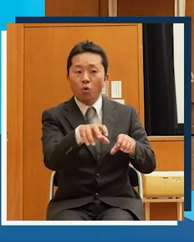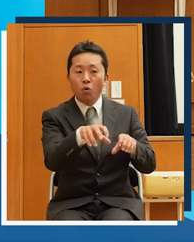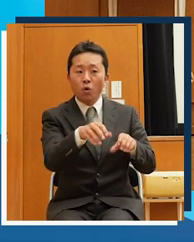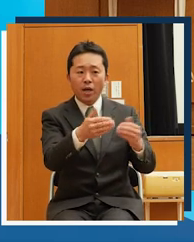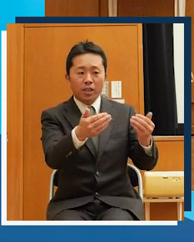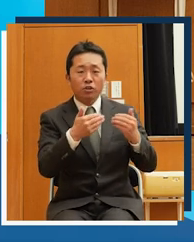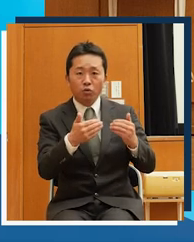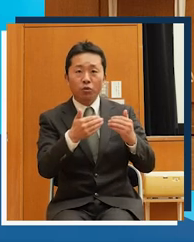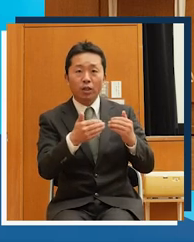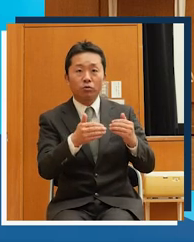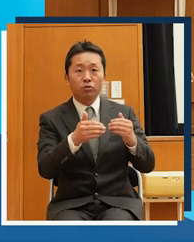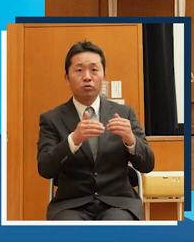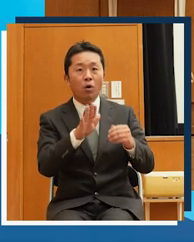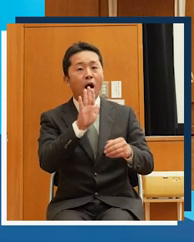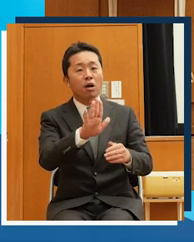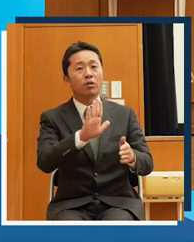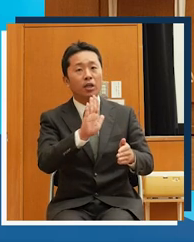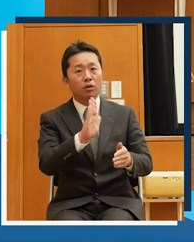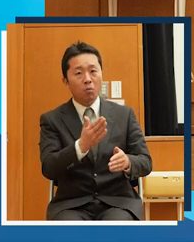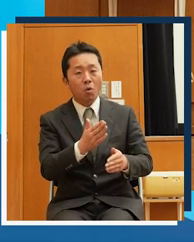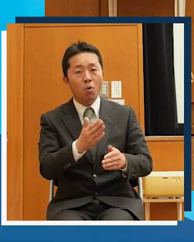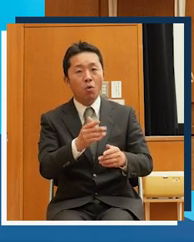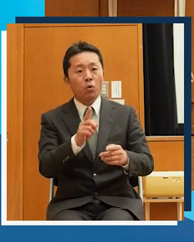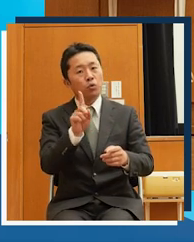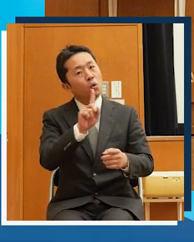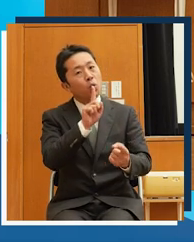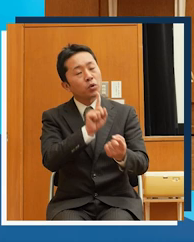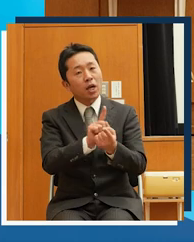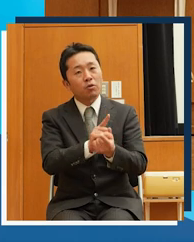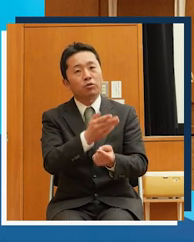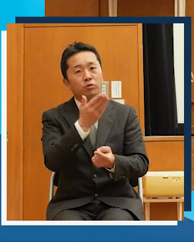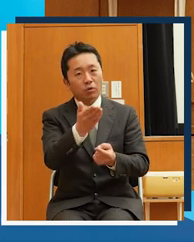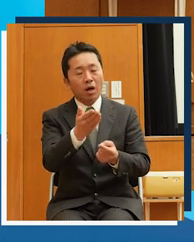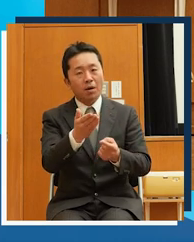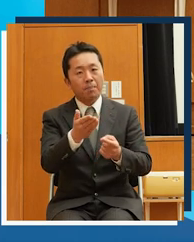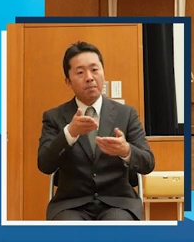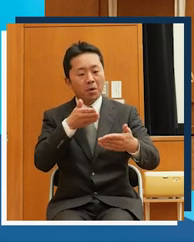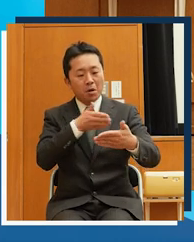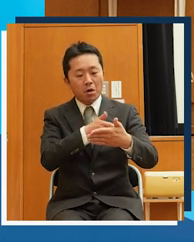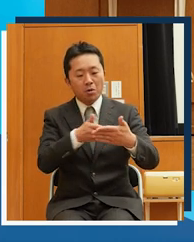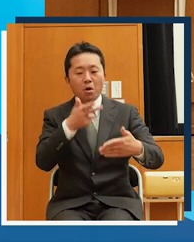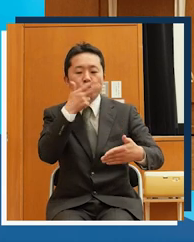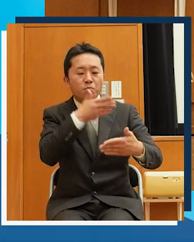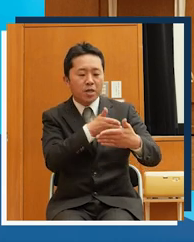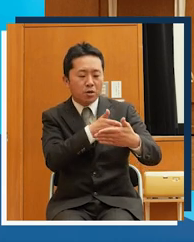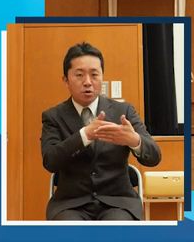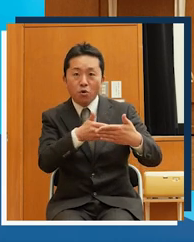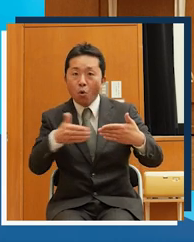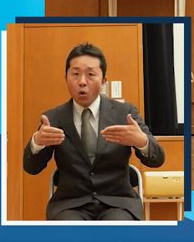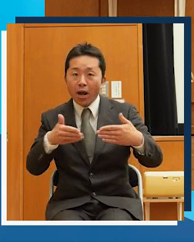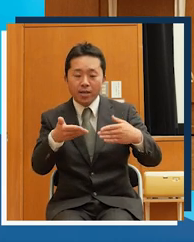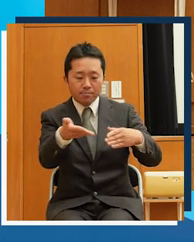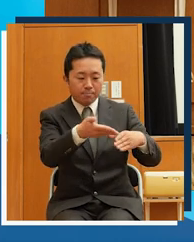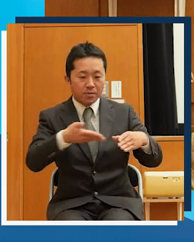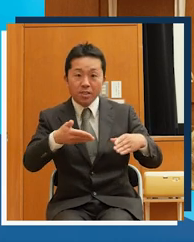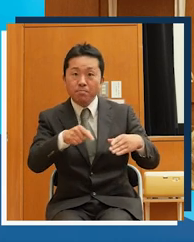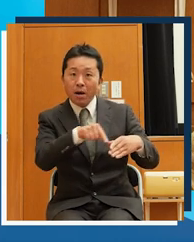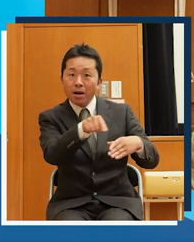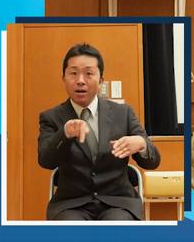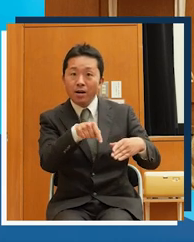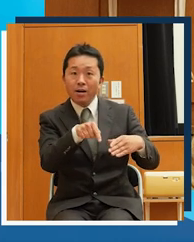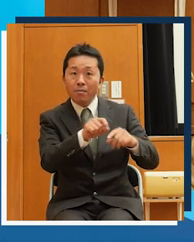けれもどのようにま対応していくんでしょうか領解心配に対しての対応法についてお知らせくださいというご質問